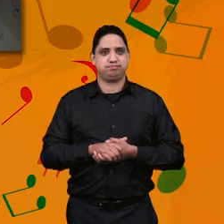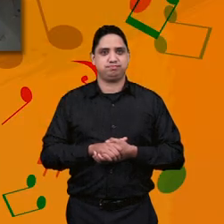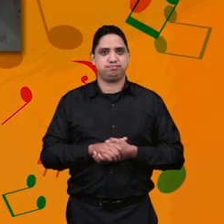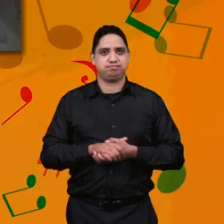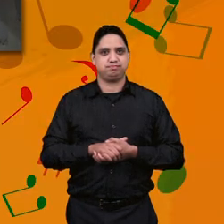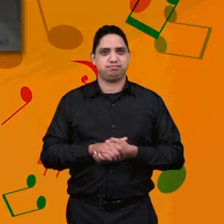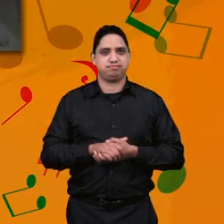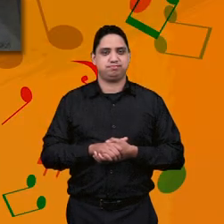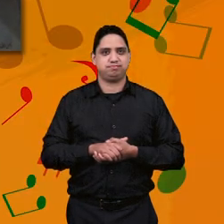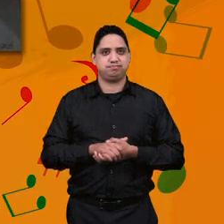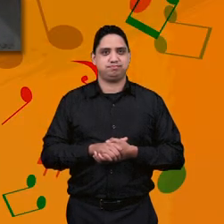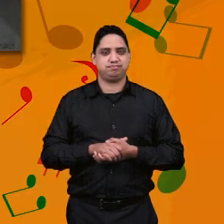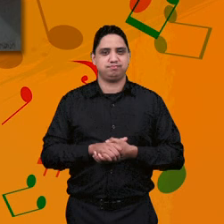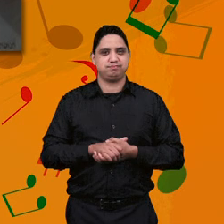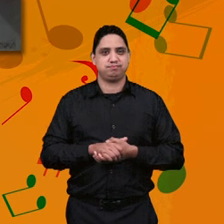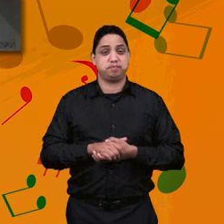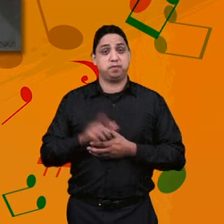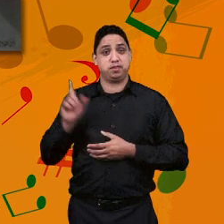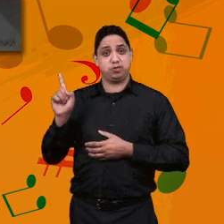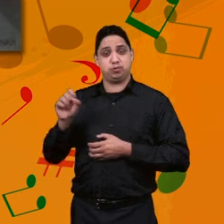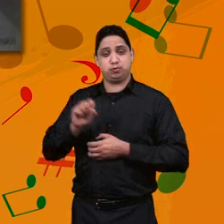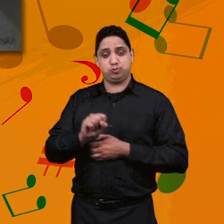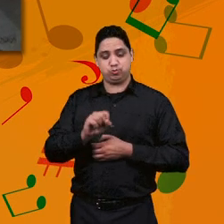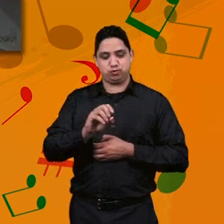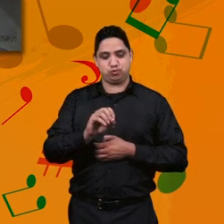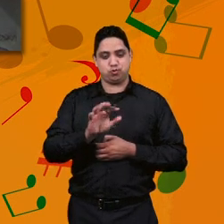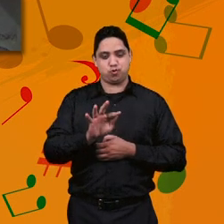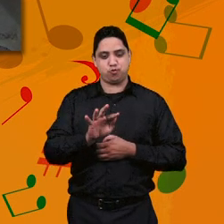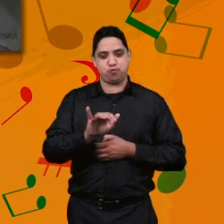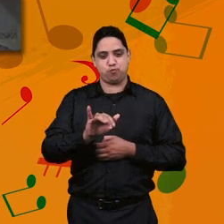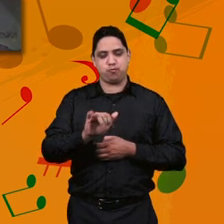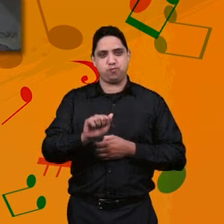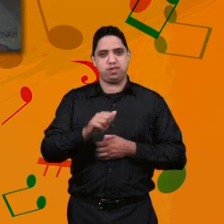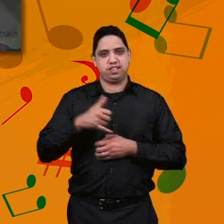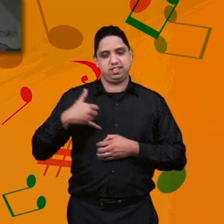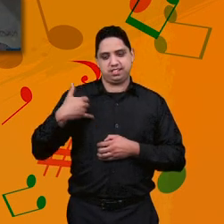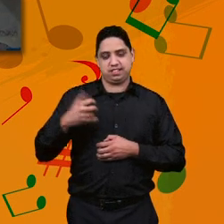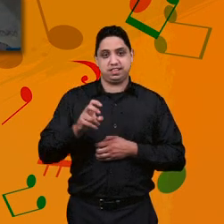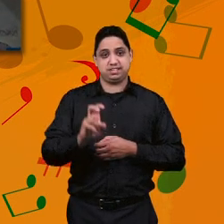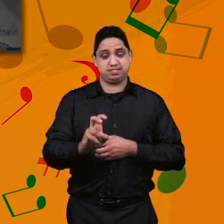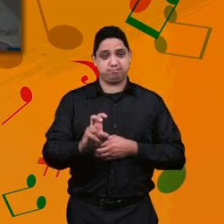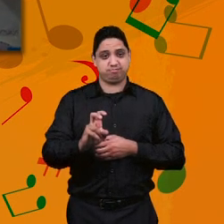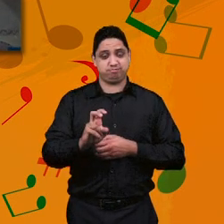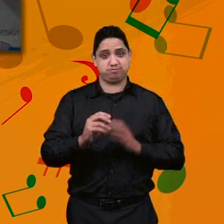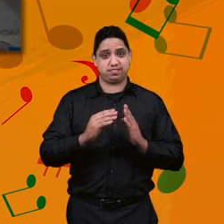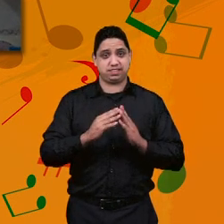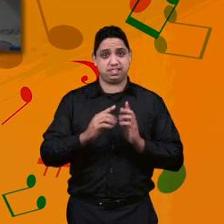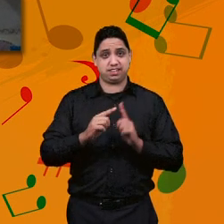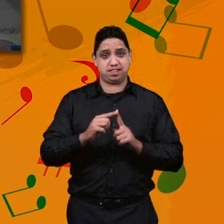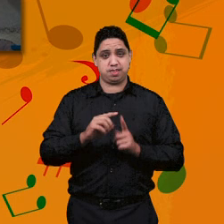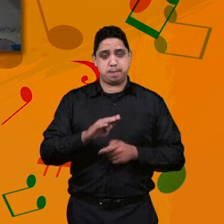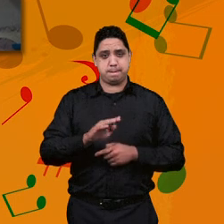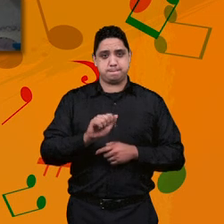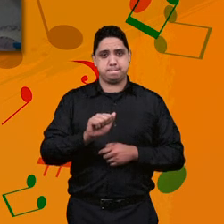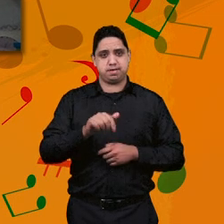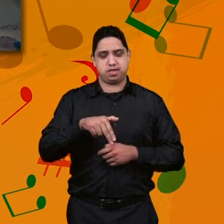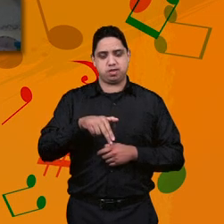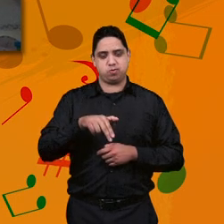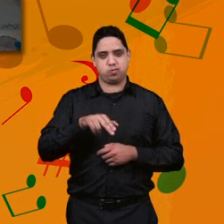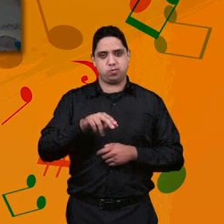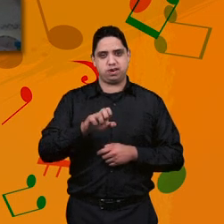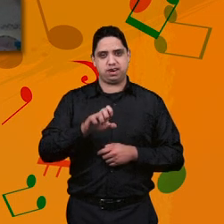Celle-là est Sofia Savares, de 5 ans, de l'église de Balnéaire Camboriú, Santa